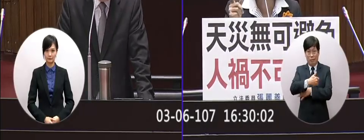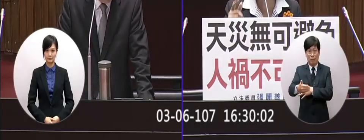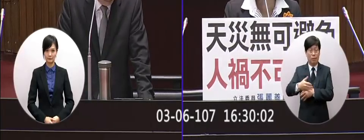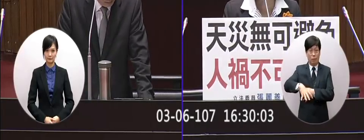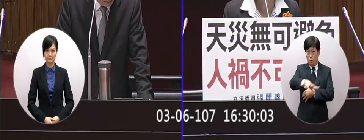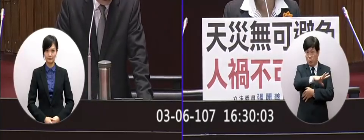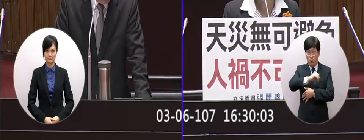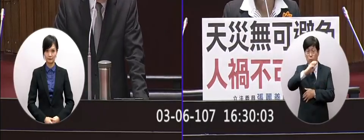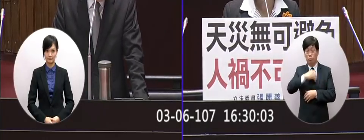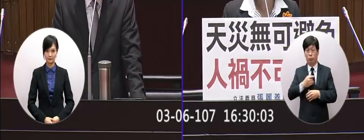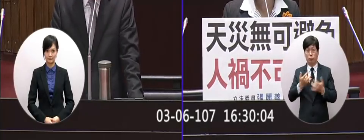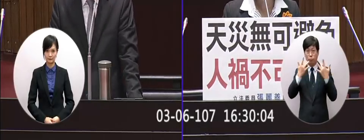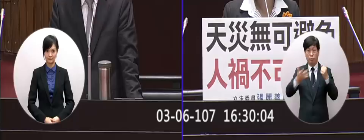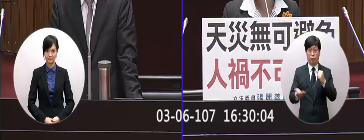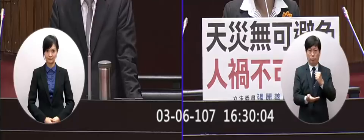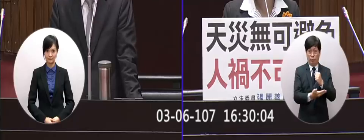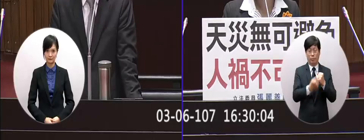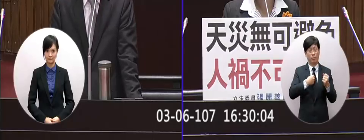农民的耕除费用。